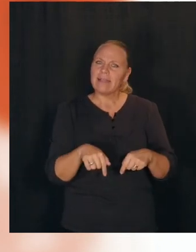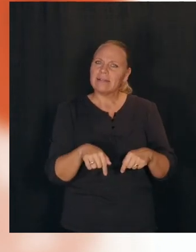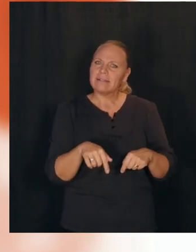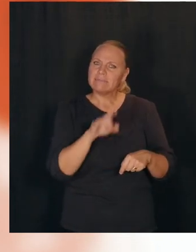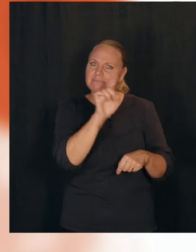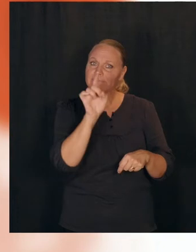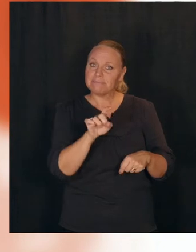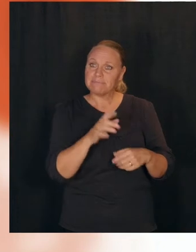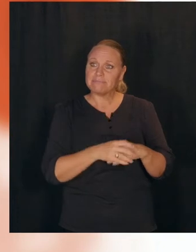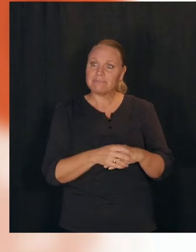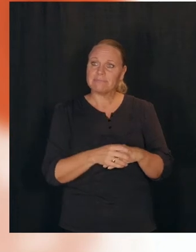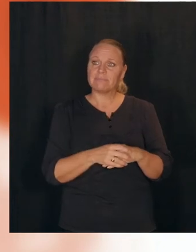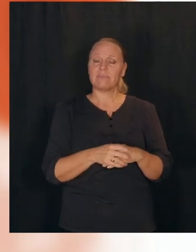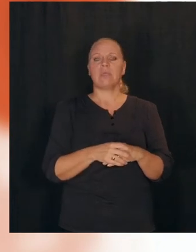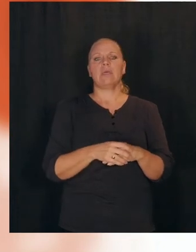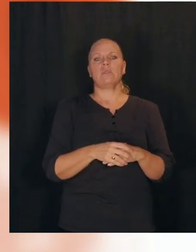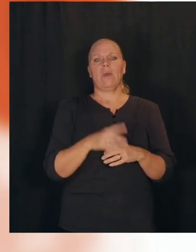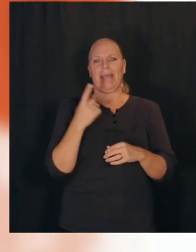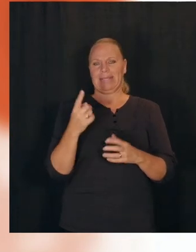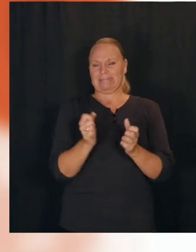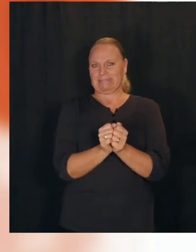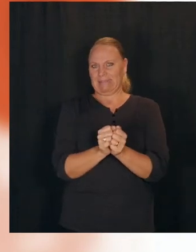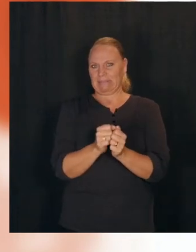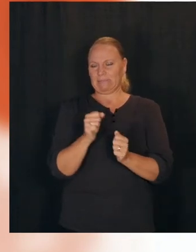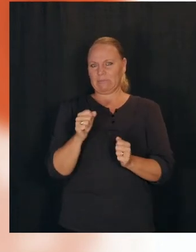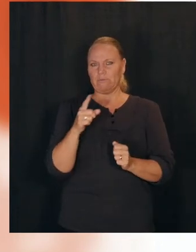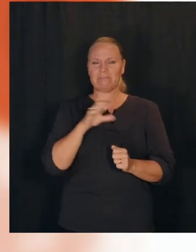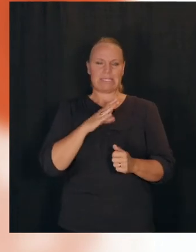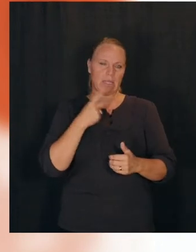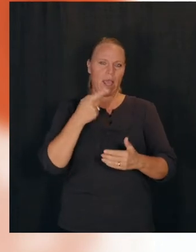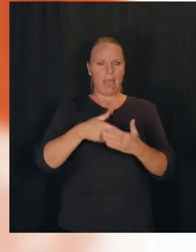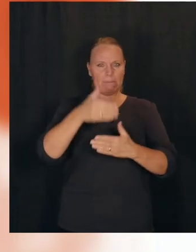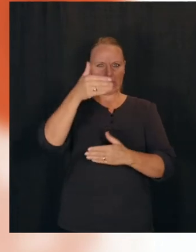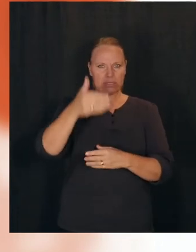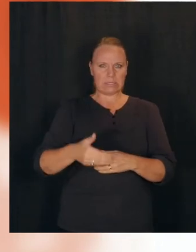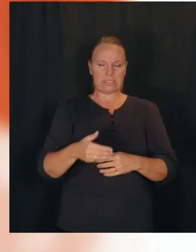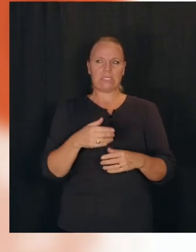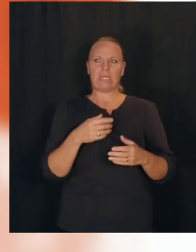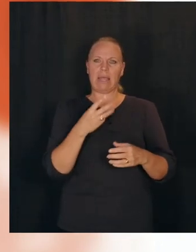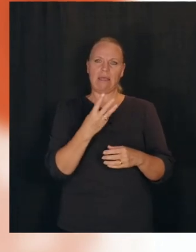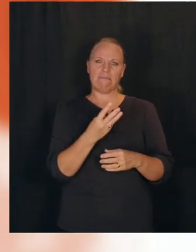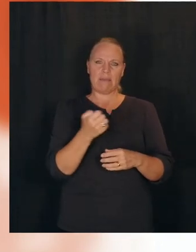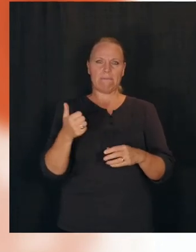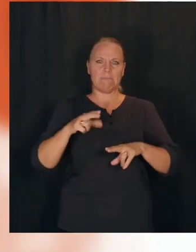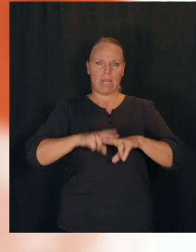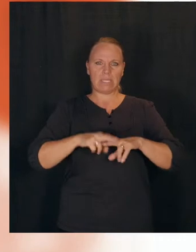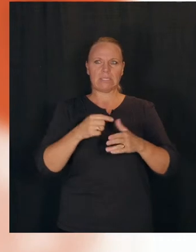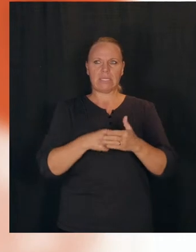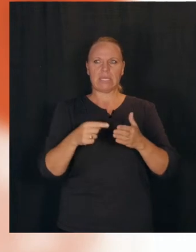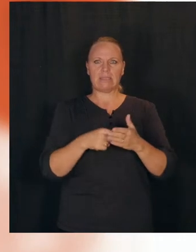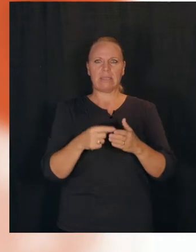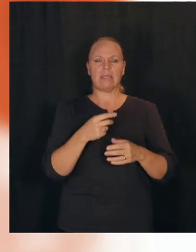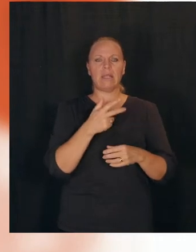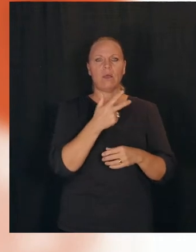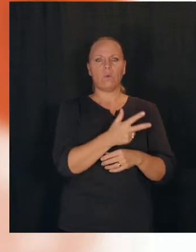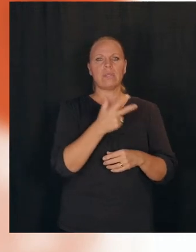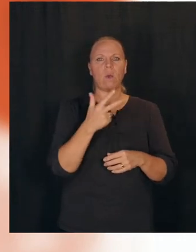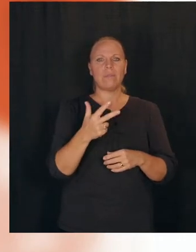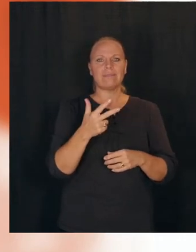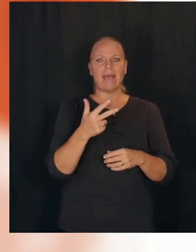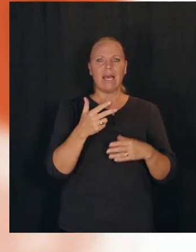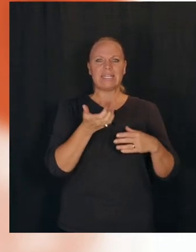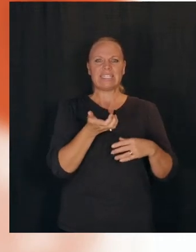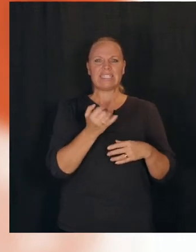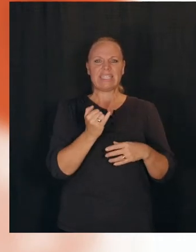det sättet att tänka är en webbplats som heter 880 Cities. 880 Cities. Där